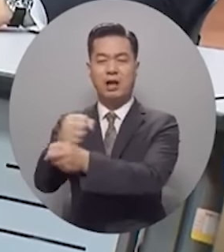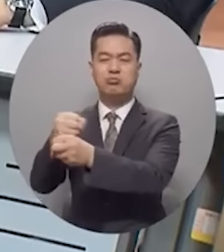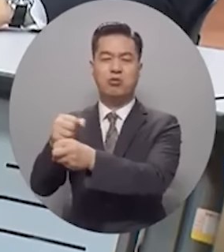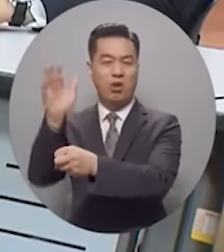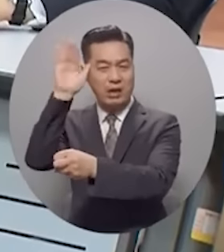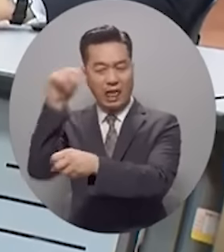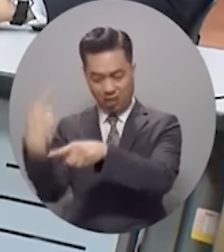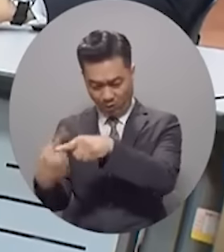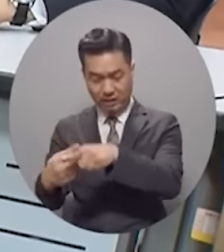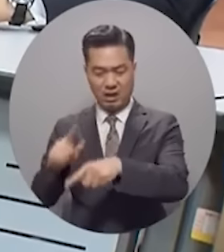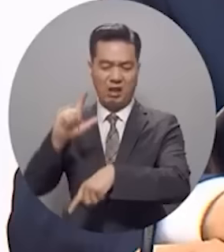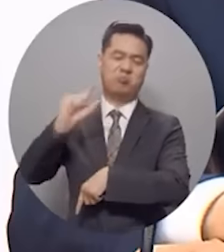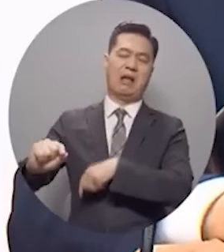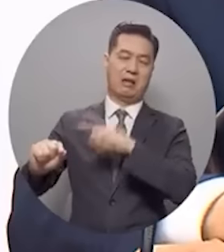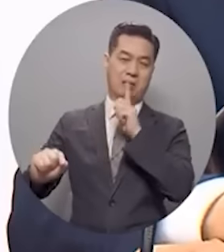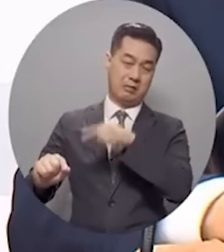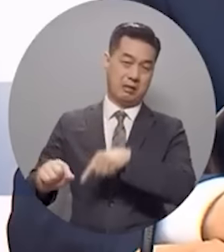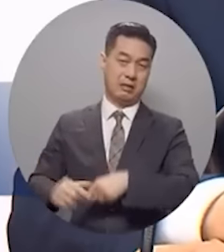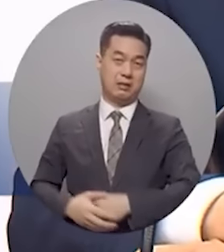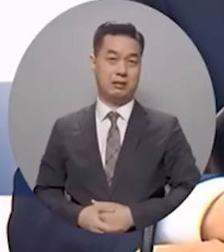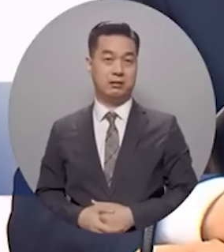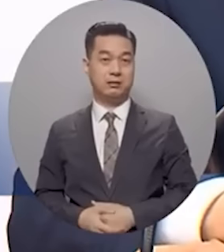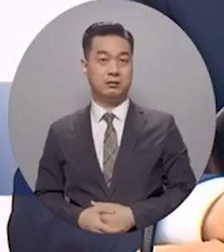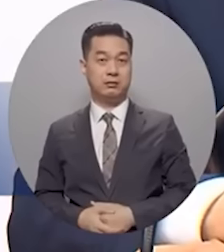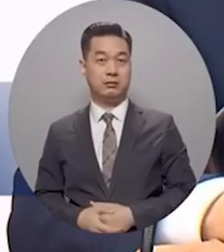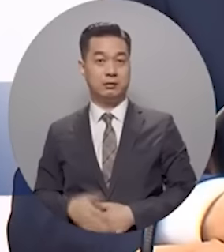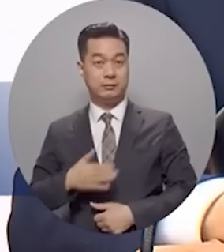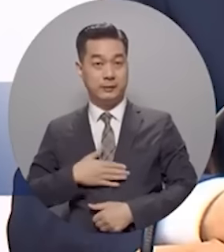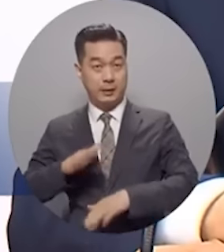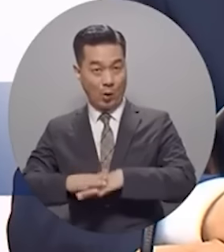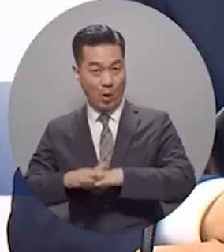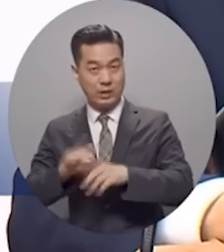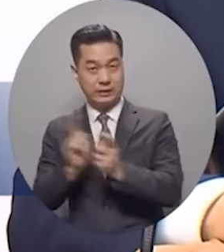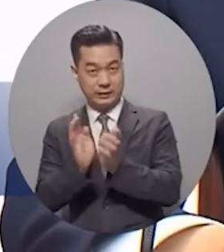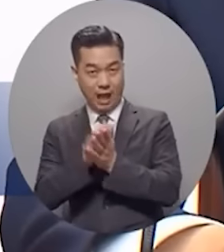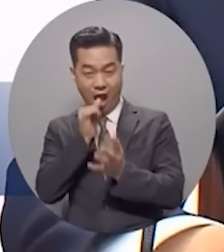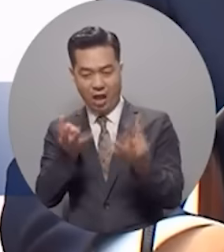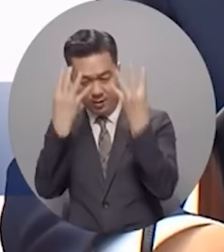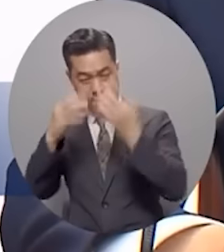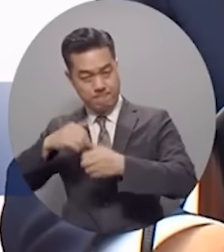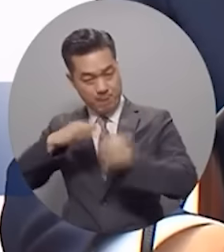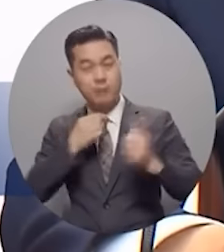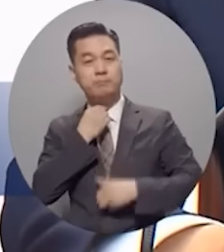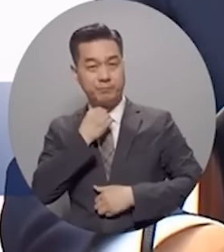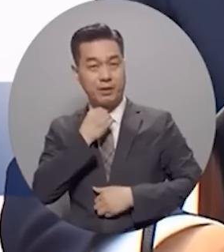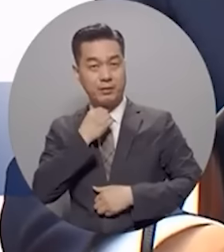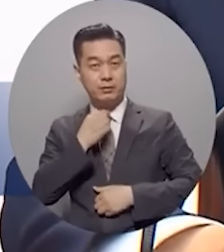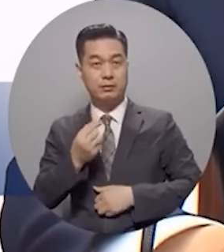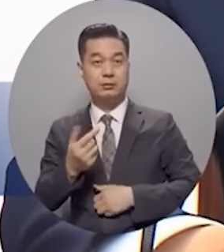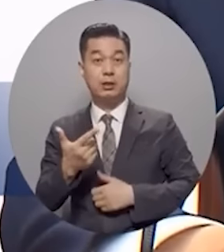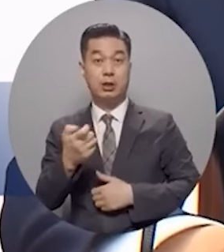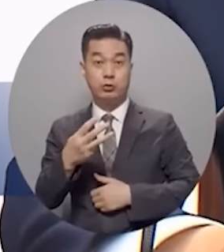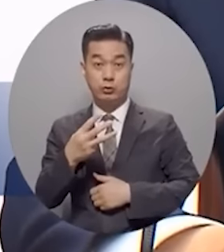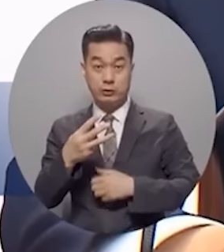개라고 평가절하했습니다. 제 손으로라도 반드시 교도소로 보내겠습니다. 63빌딩